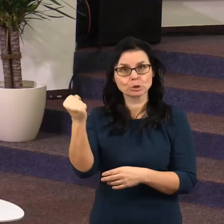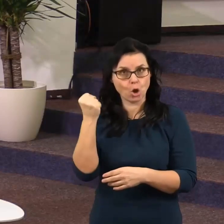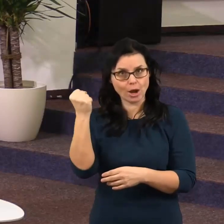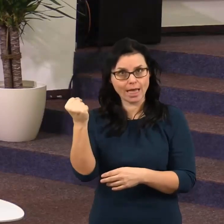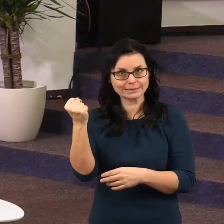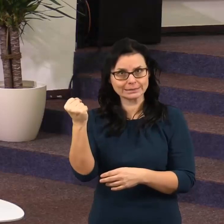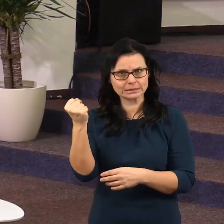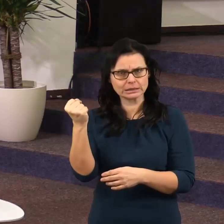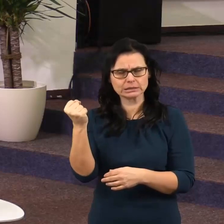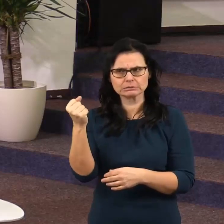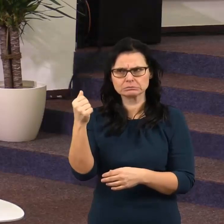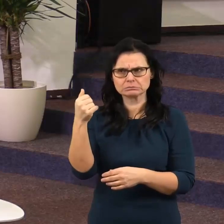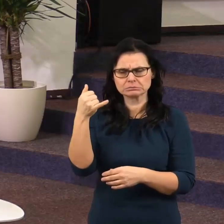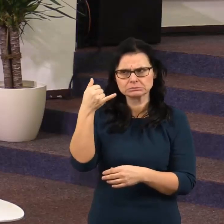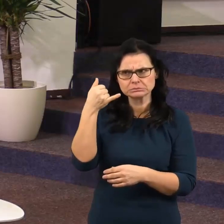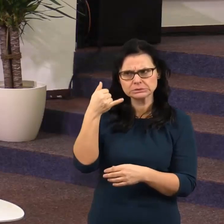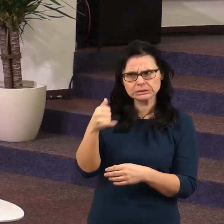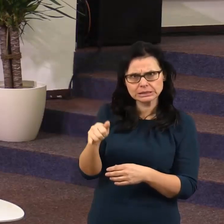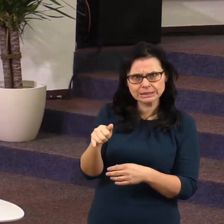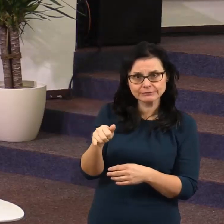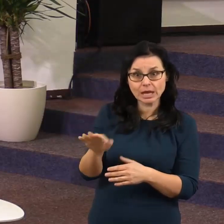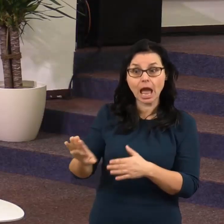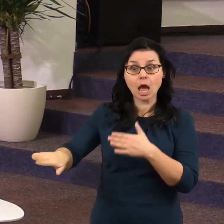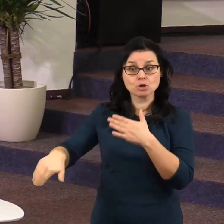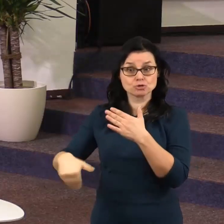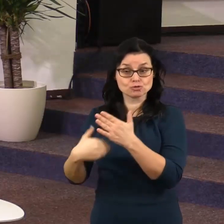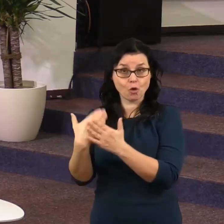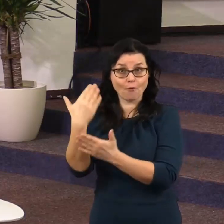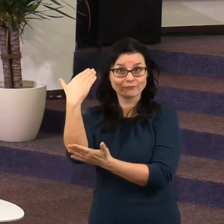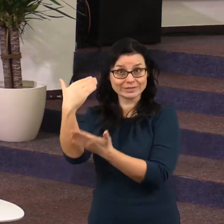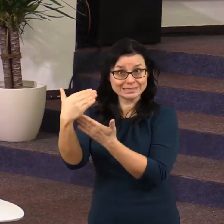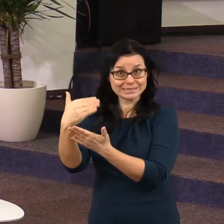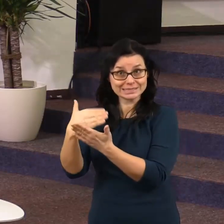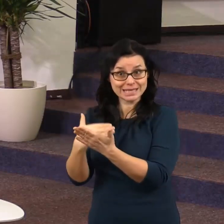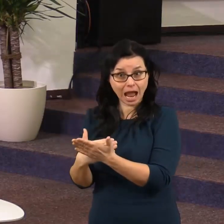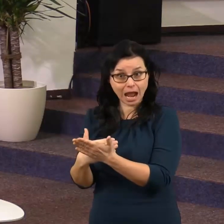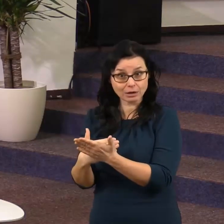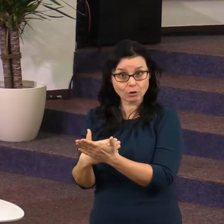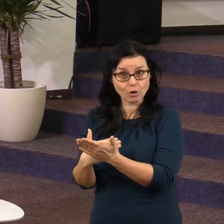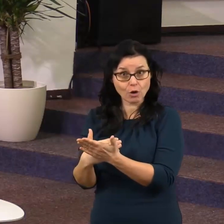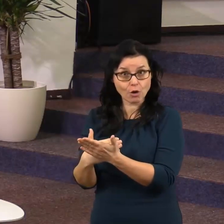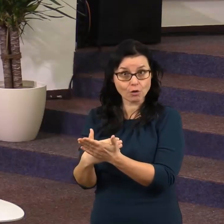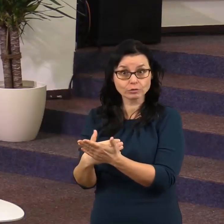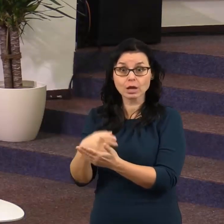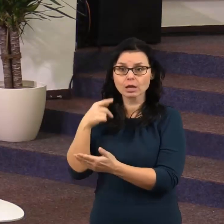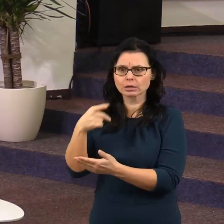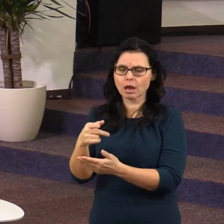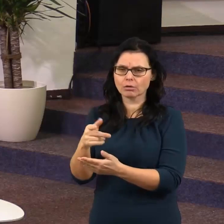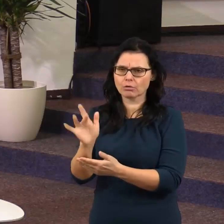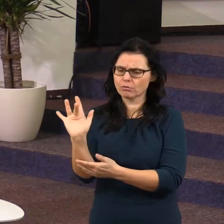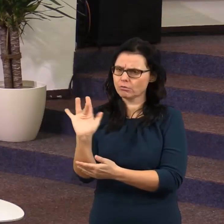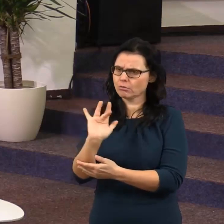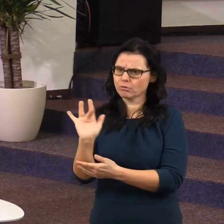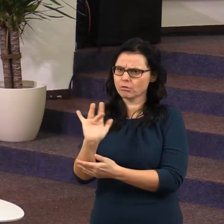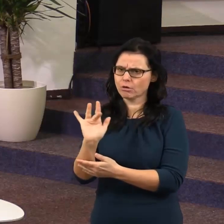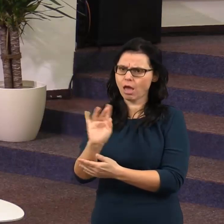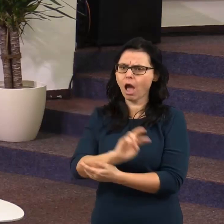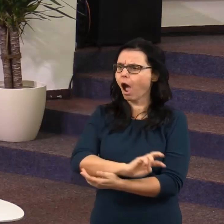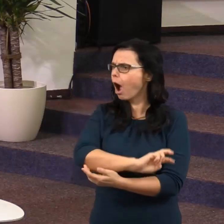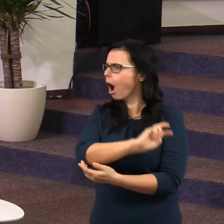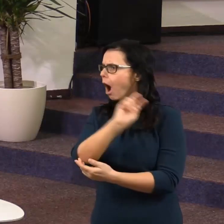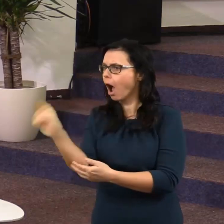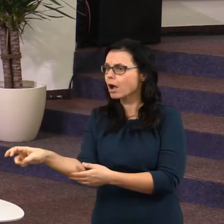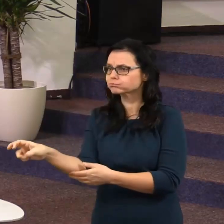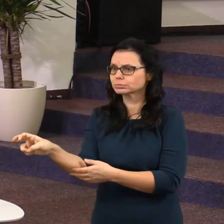To je divné, vidíte. Nový zákon zase, jako kdyby skočil rovnýma